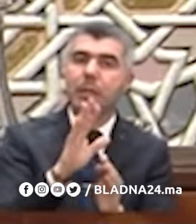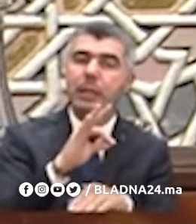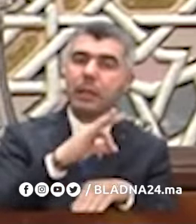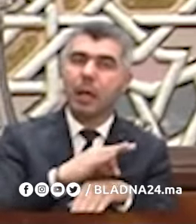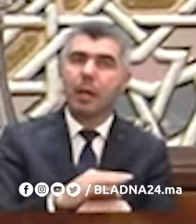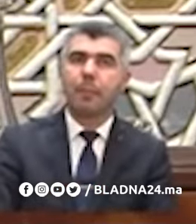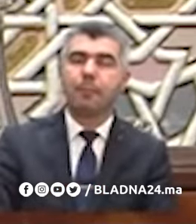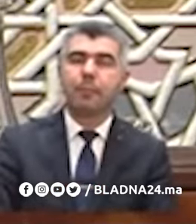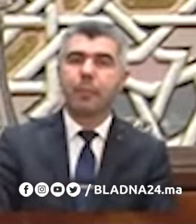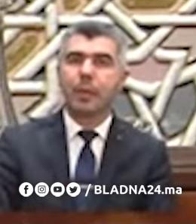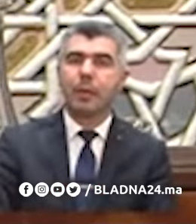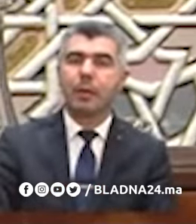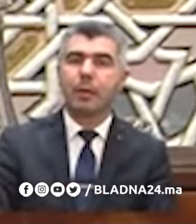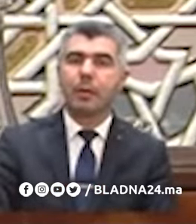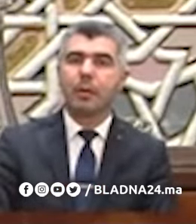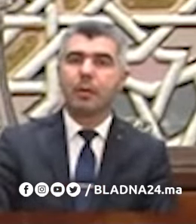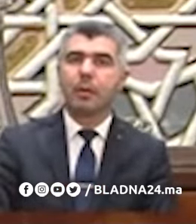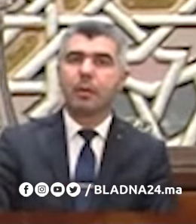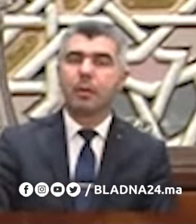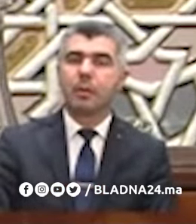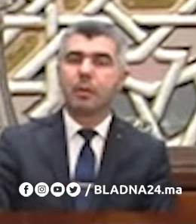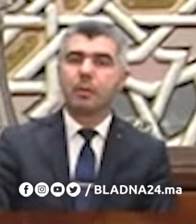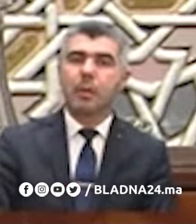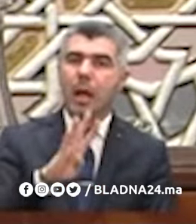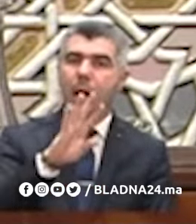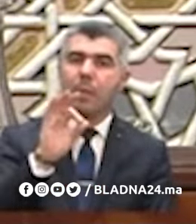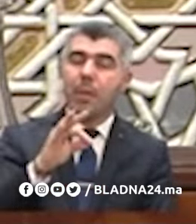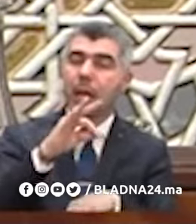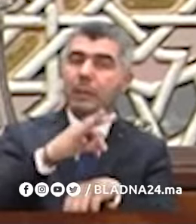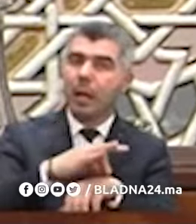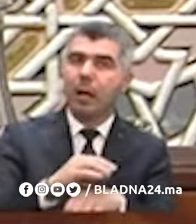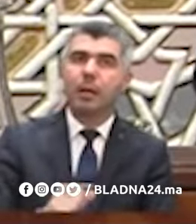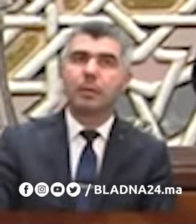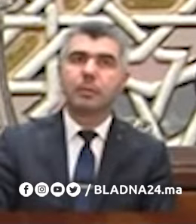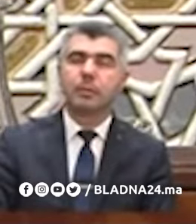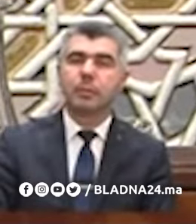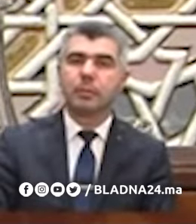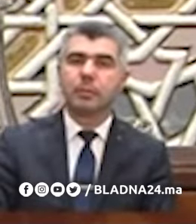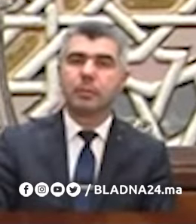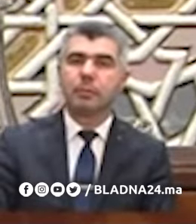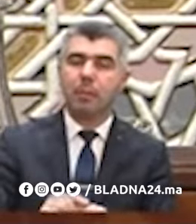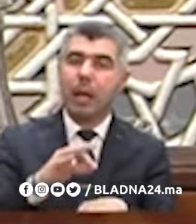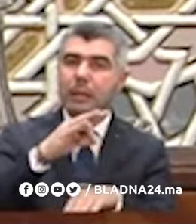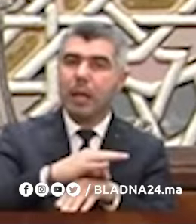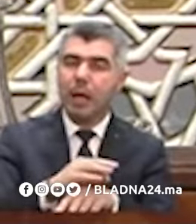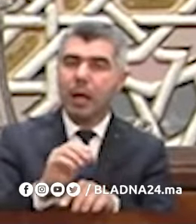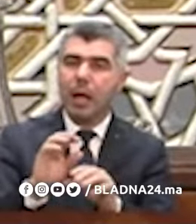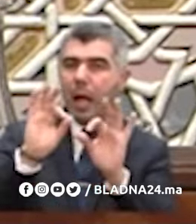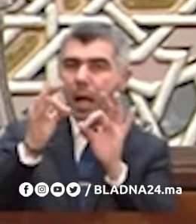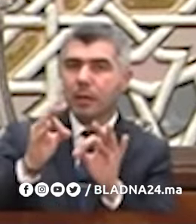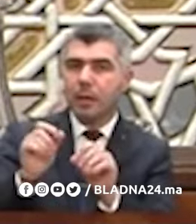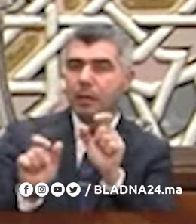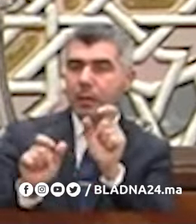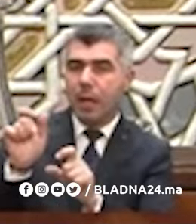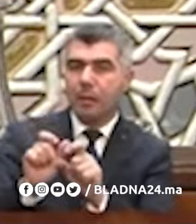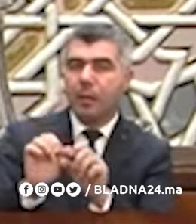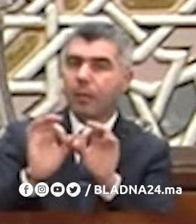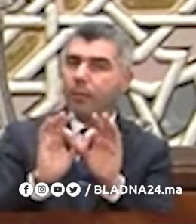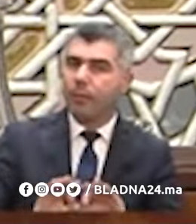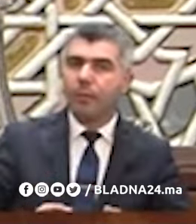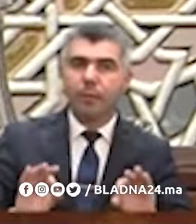والاستقلال 80 نائب في 5 راه خصو 400 دقيقه. ما كنحسبوش احنا الدقائق بالعدد النواب، كنحسبوا الدقائق